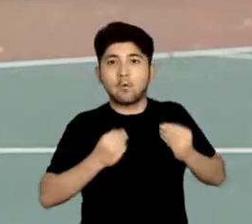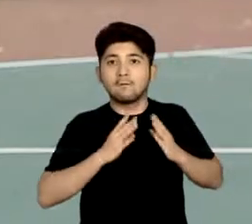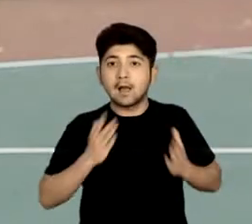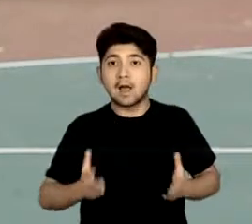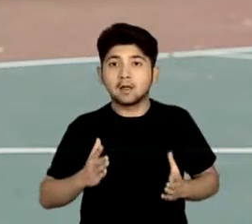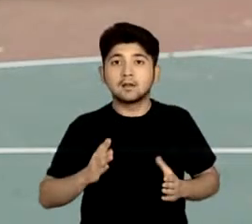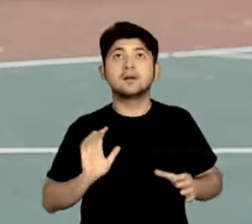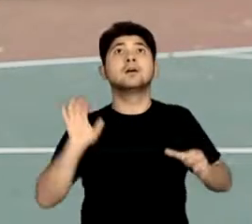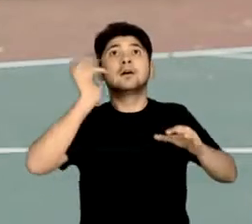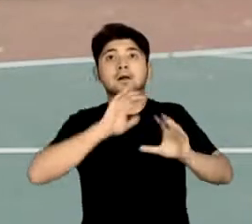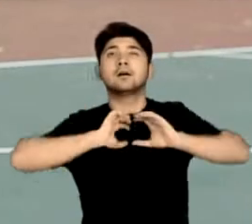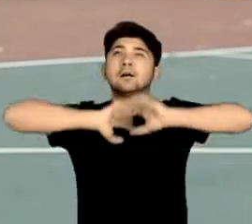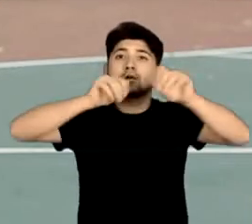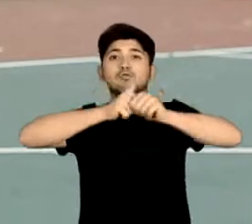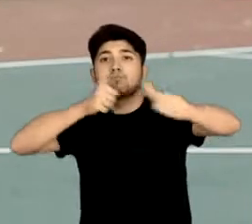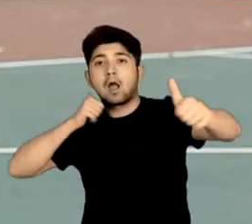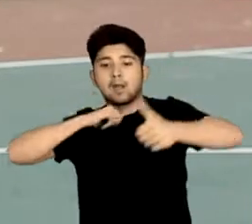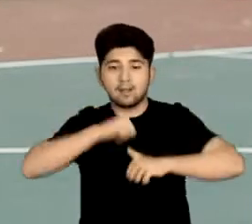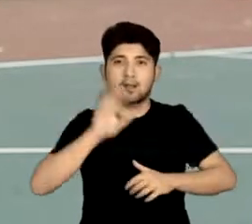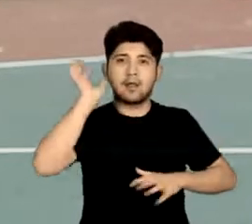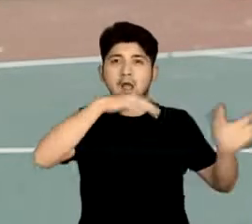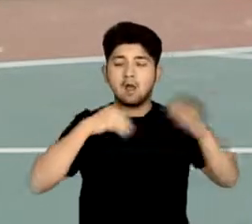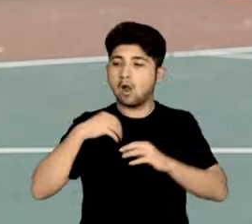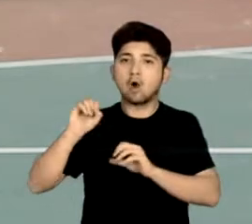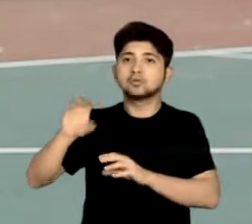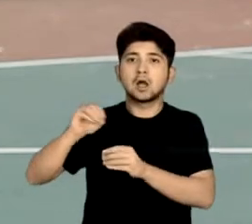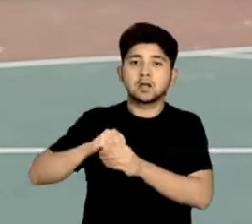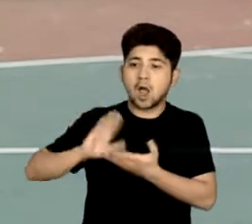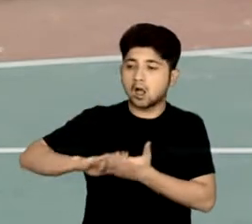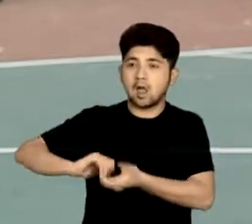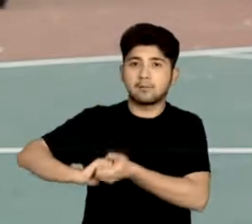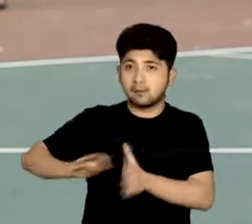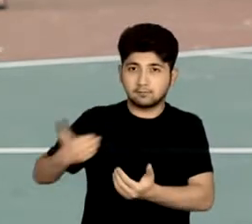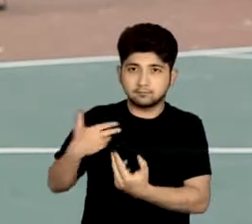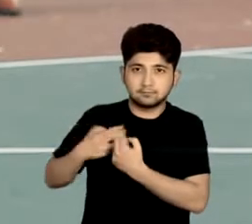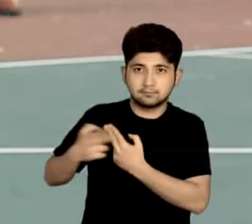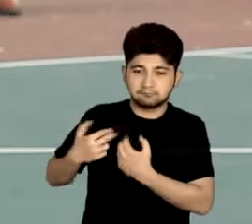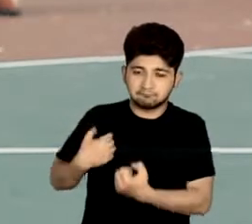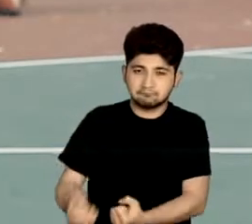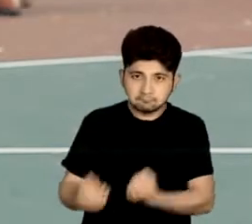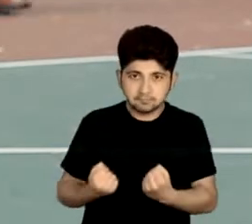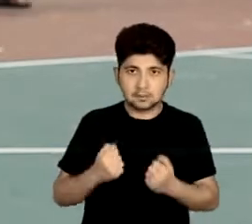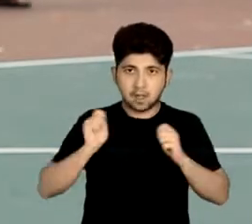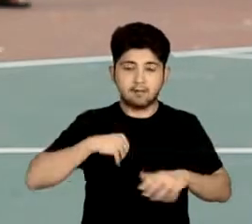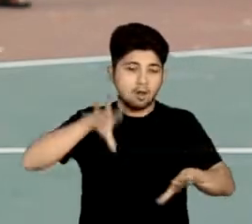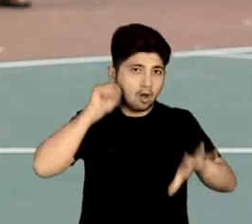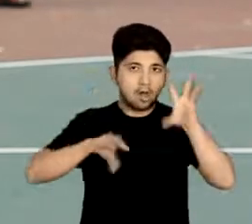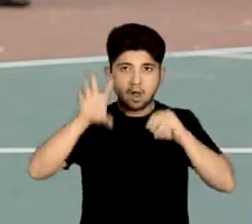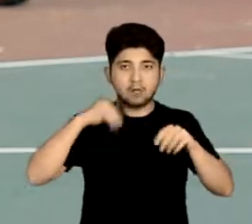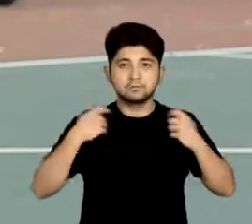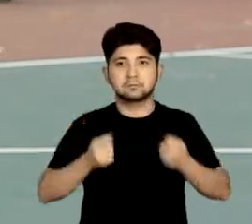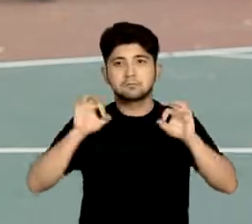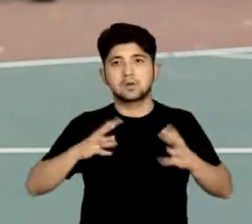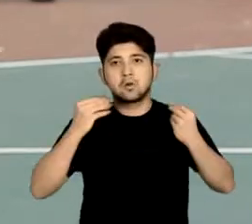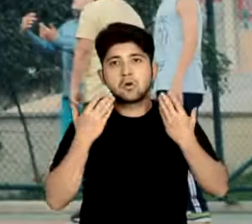Hani turnike, şut atışları hepsini hocalarım ve arkadaşlarım sayesinde çok güzel şekilde gösterdiler. Öğrenmeye